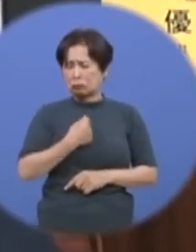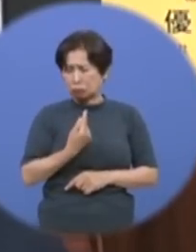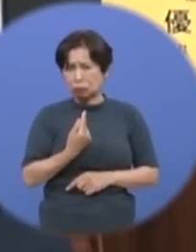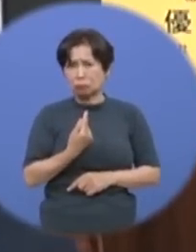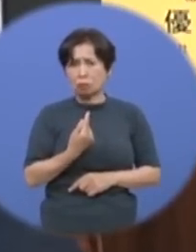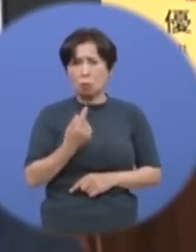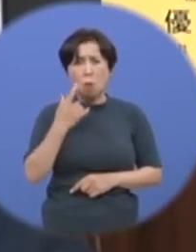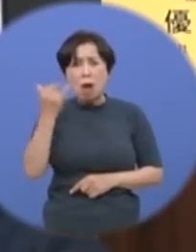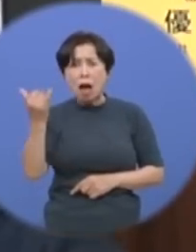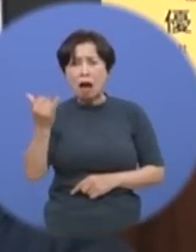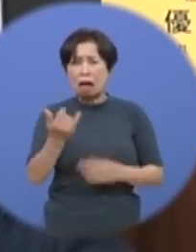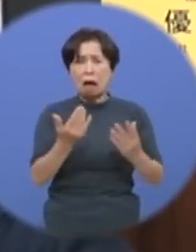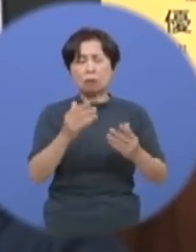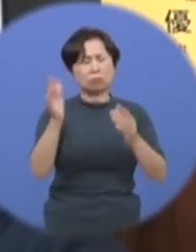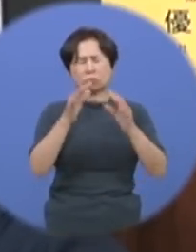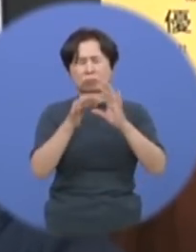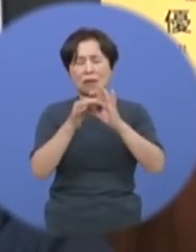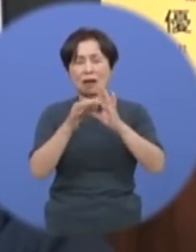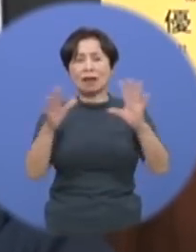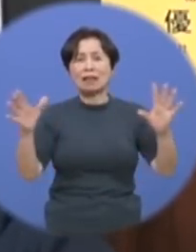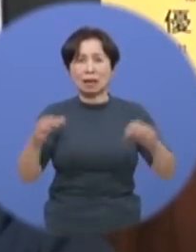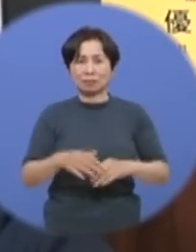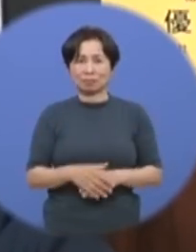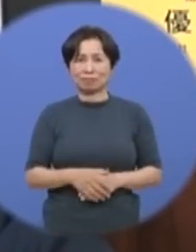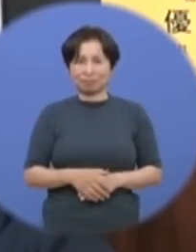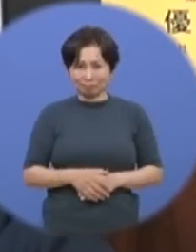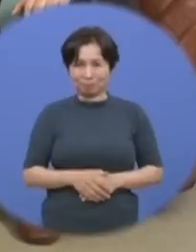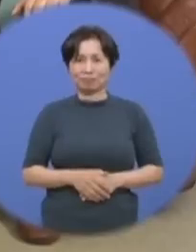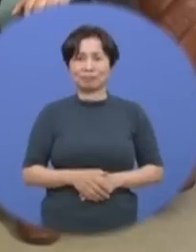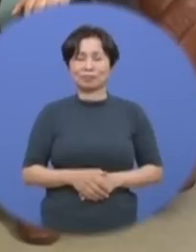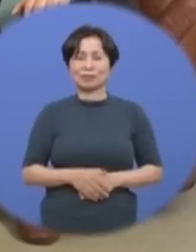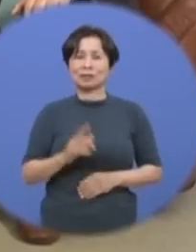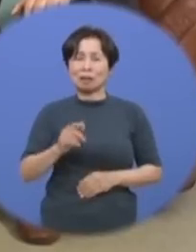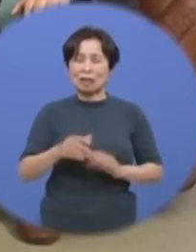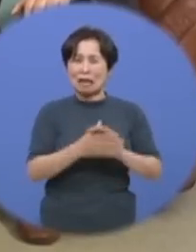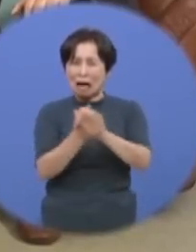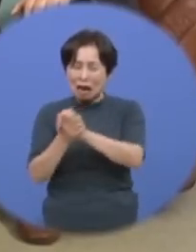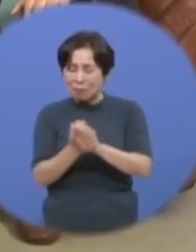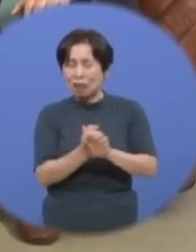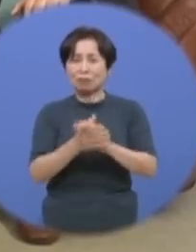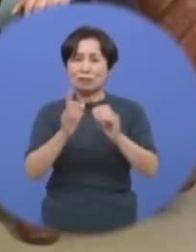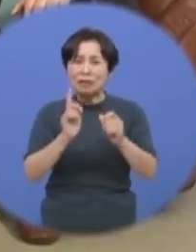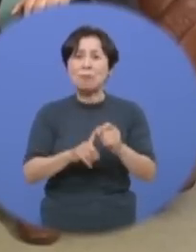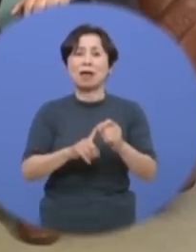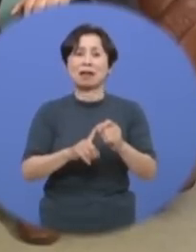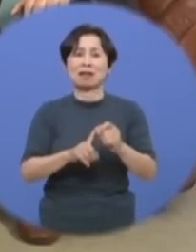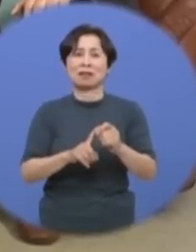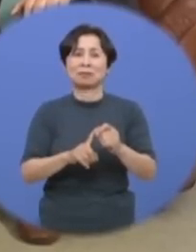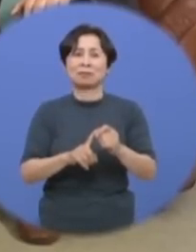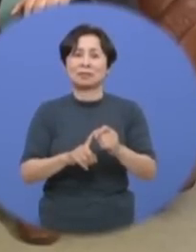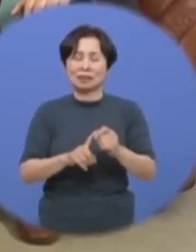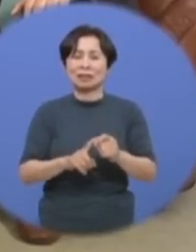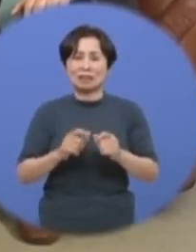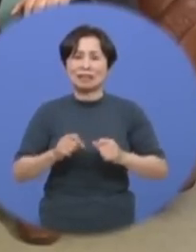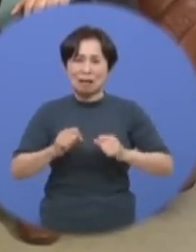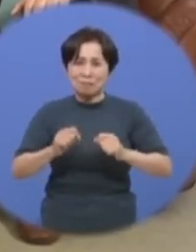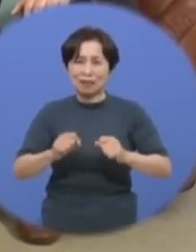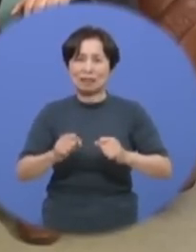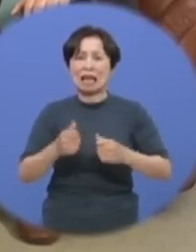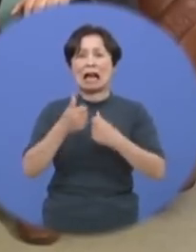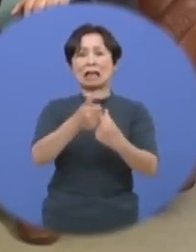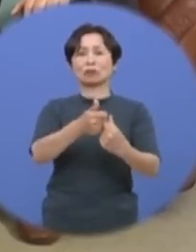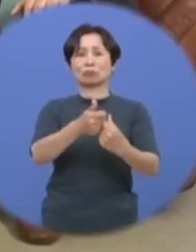ためとば学校のだがそんな関係ないってはいあーんやっぱり同僚のためですよねやって勝つというのは